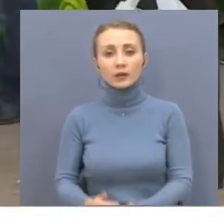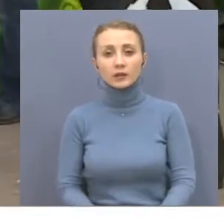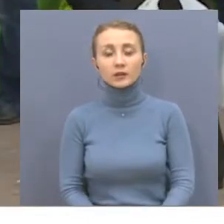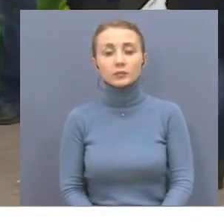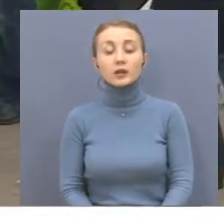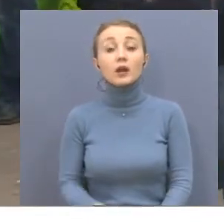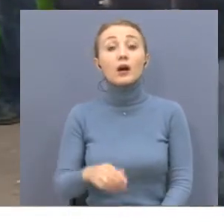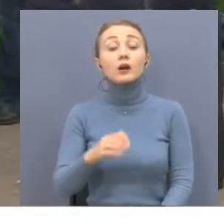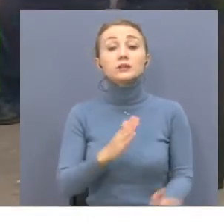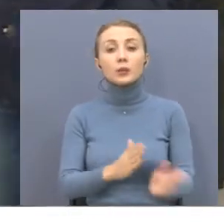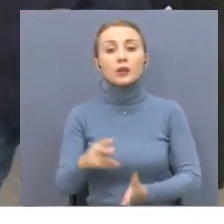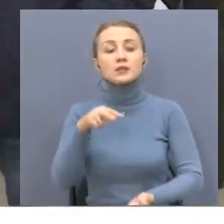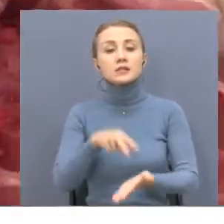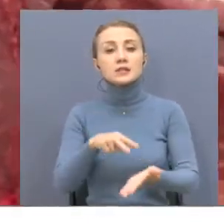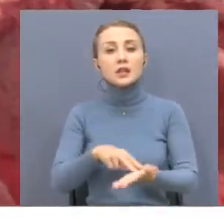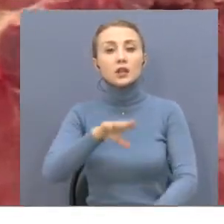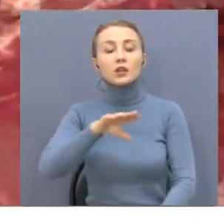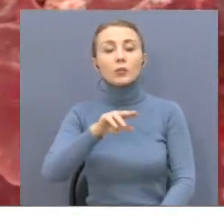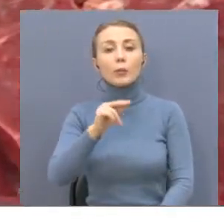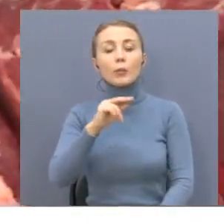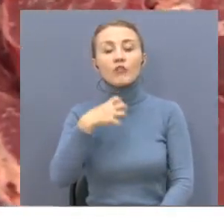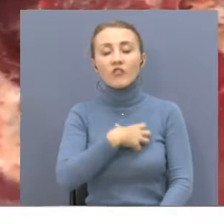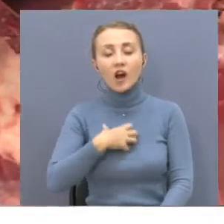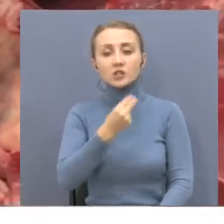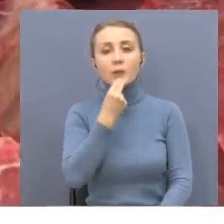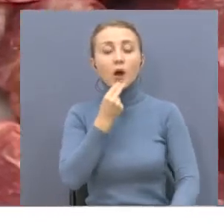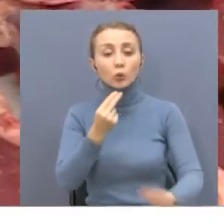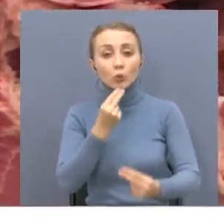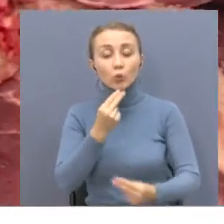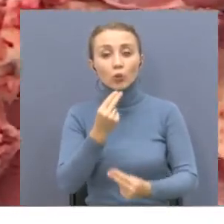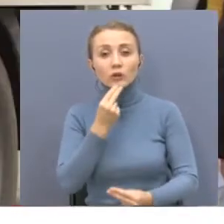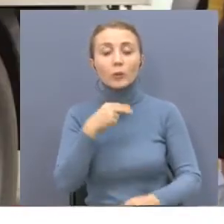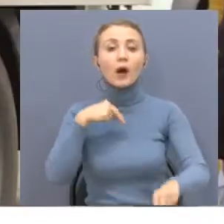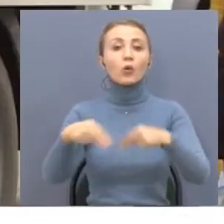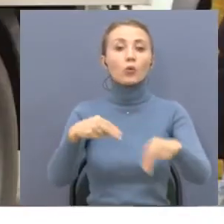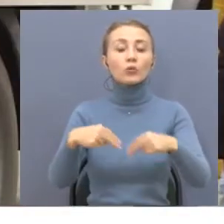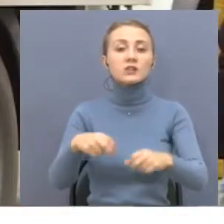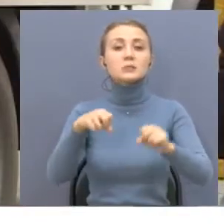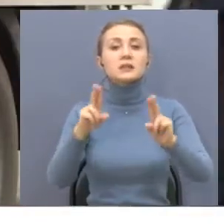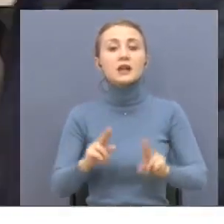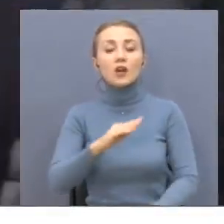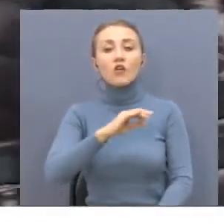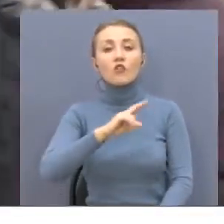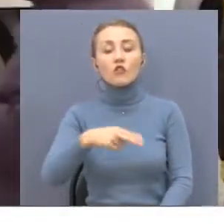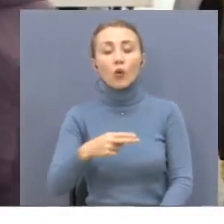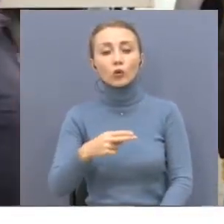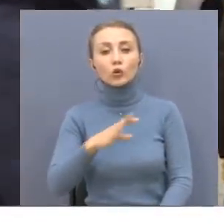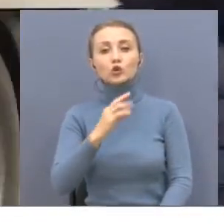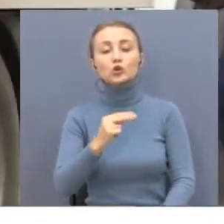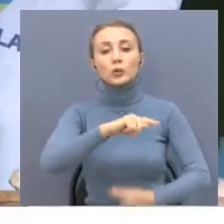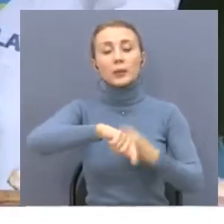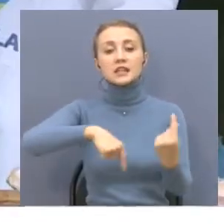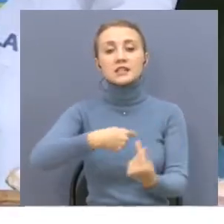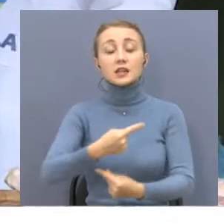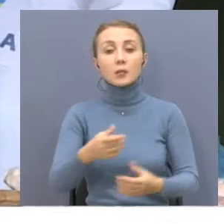Әлеуметтік маңызы бар азық-түлік бағасын тұрақтандыру механизмі облыс бойынша жақсы жолға қойылған. Көкше әлеуметтік кәсіпкерлік корпорациясы арқылы тұрақтандыру